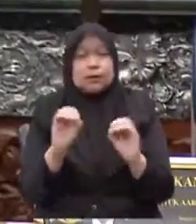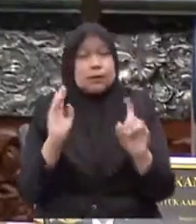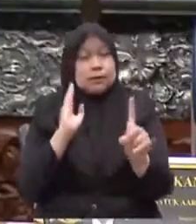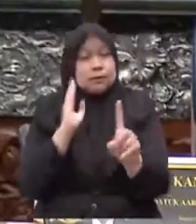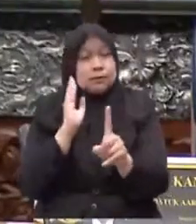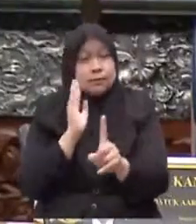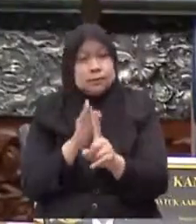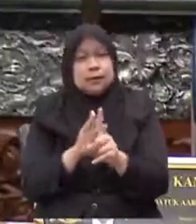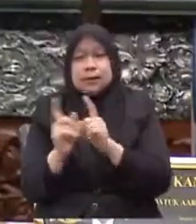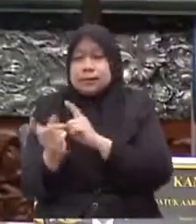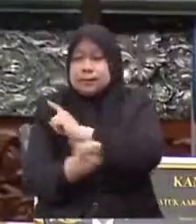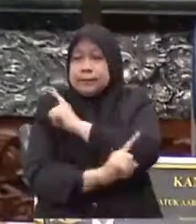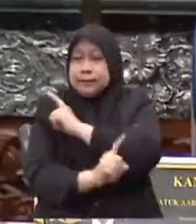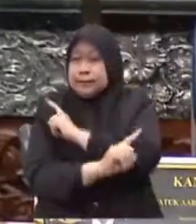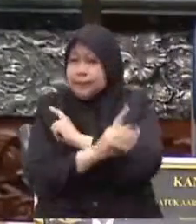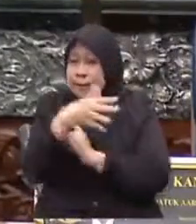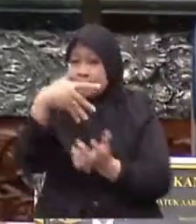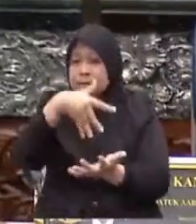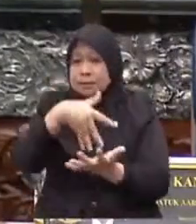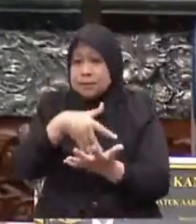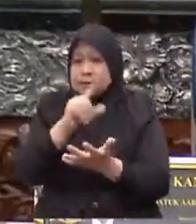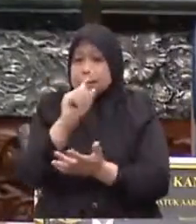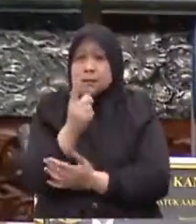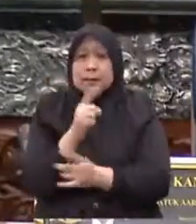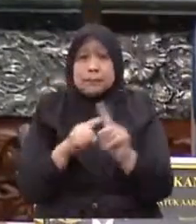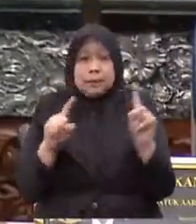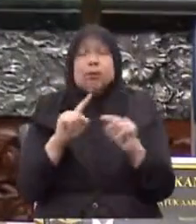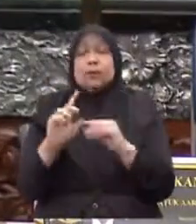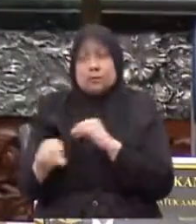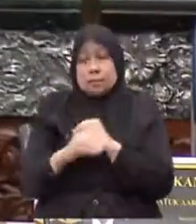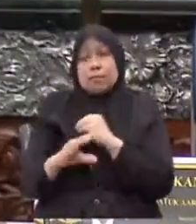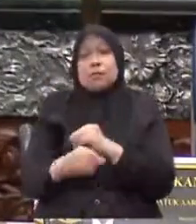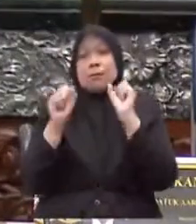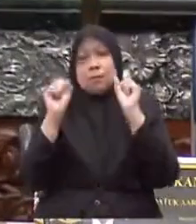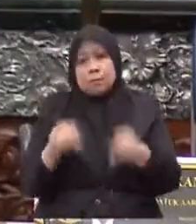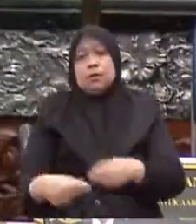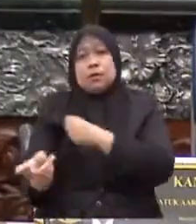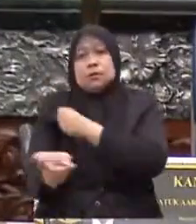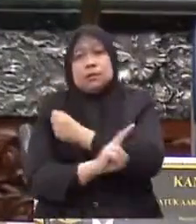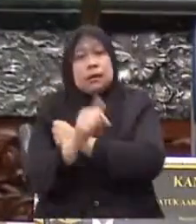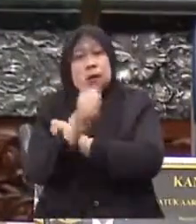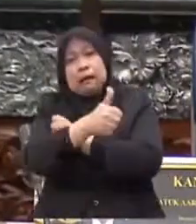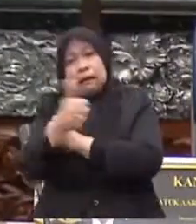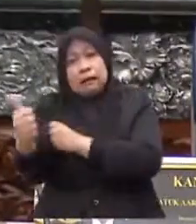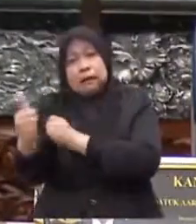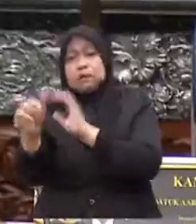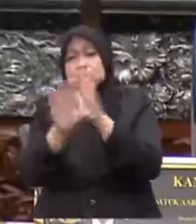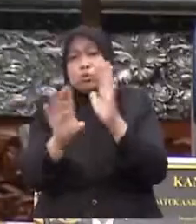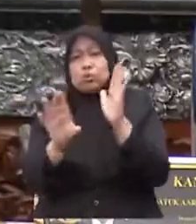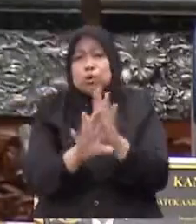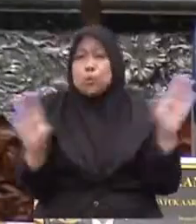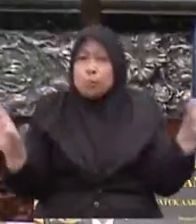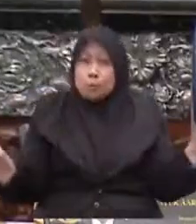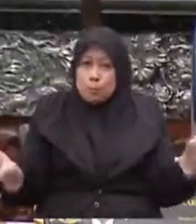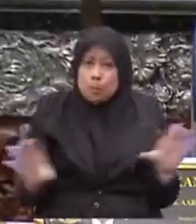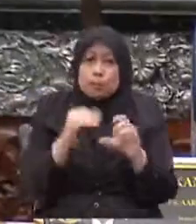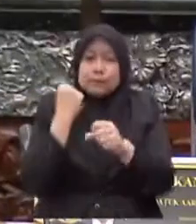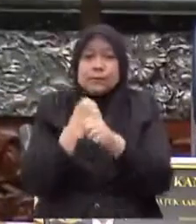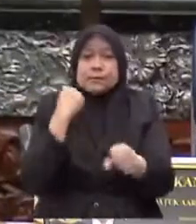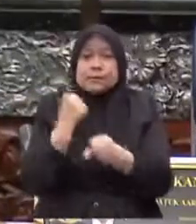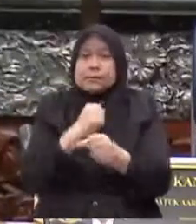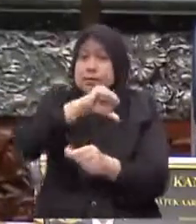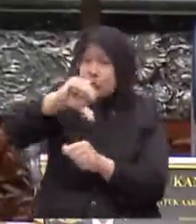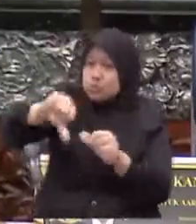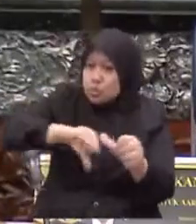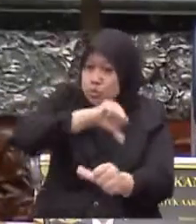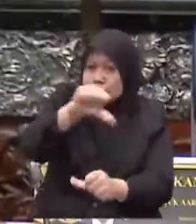terikat kepada denda dan penjara bahkan diperluaskan kepada bentuk hukuman organik seperti pelaksanaan kerja-kerja